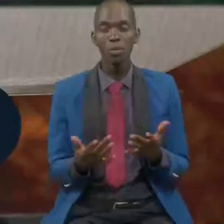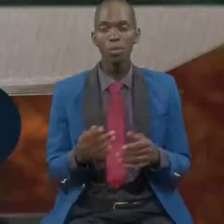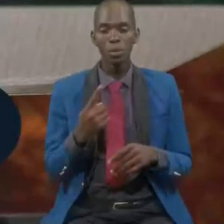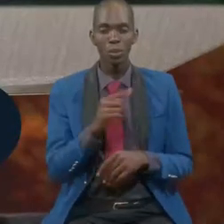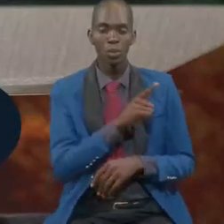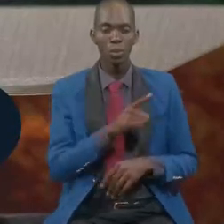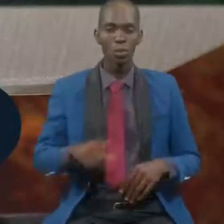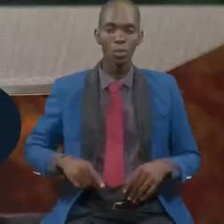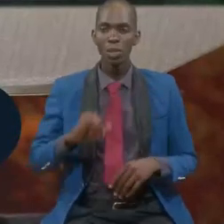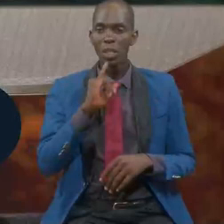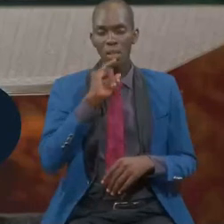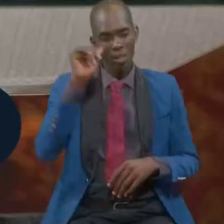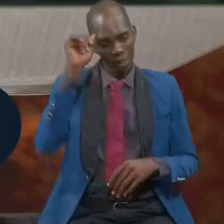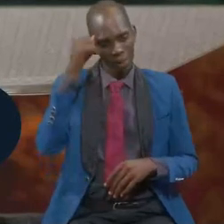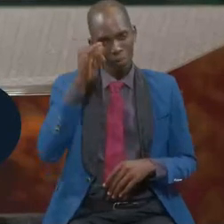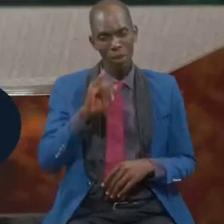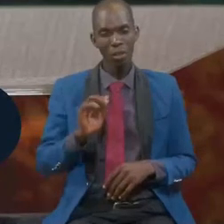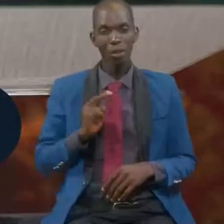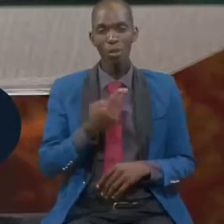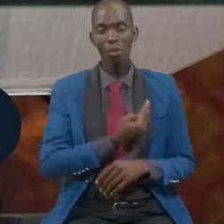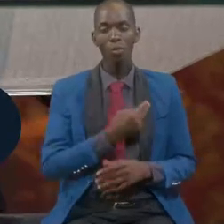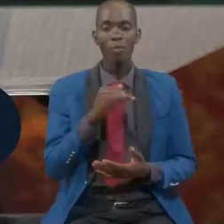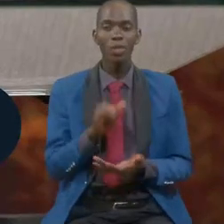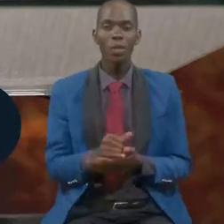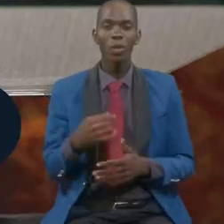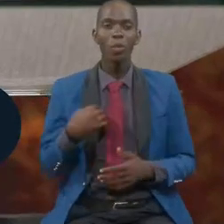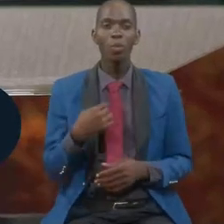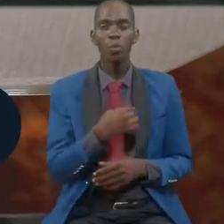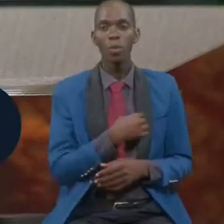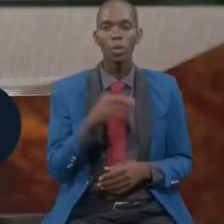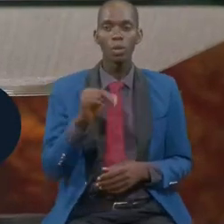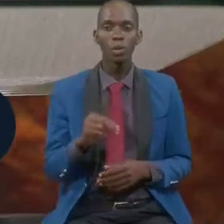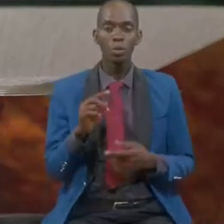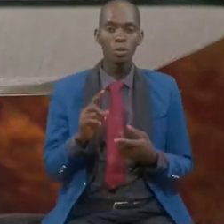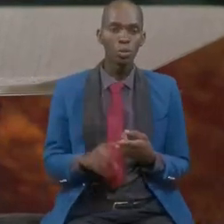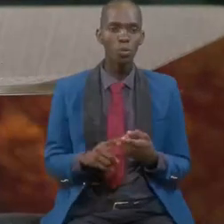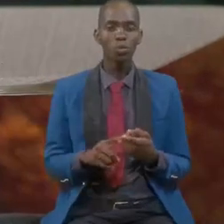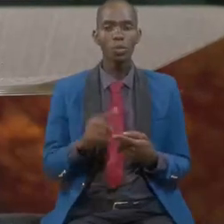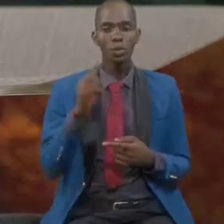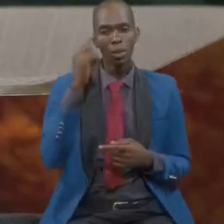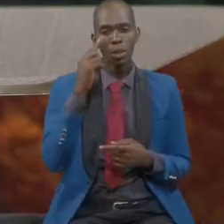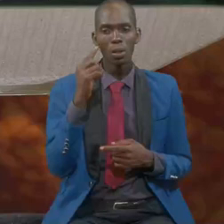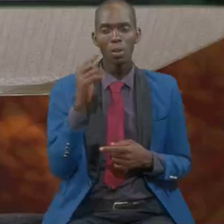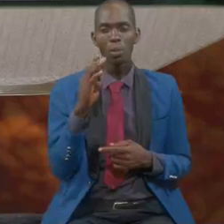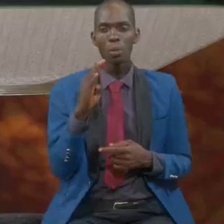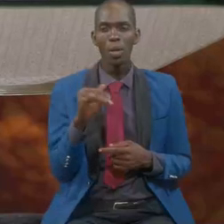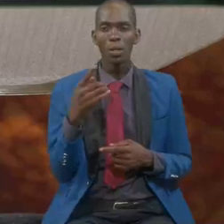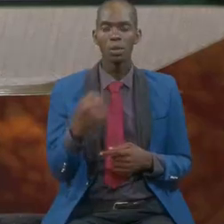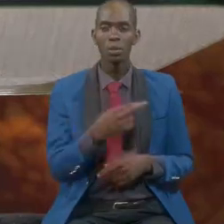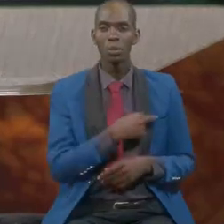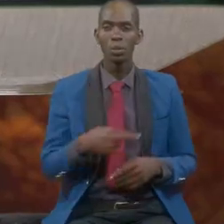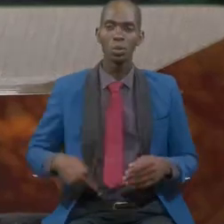le Seigneur nous fait rappeler que nous devons vivre par la loi royale